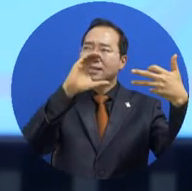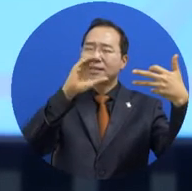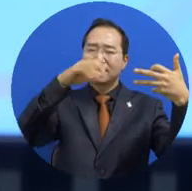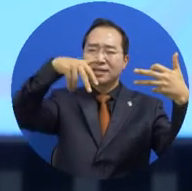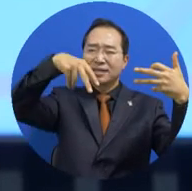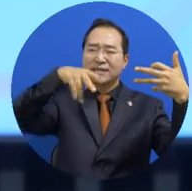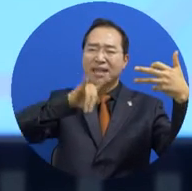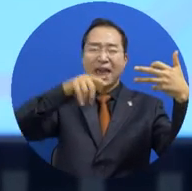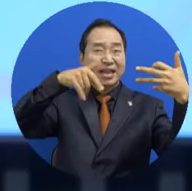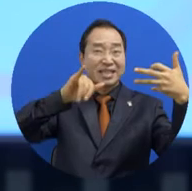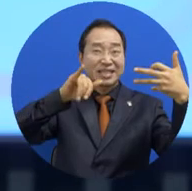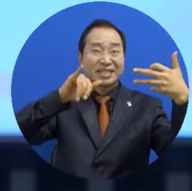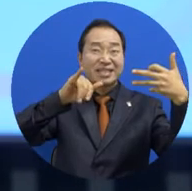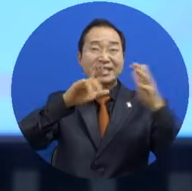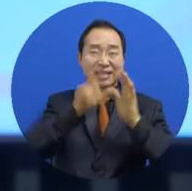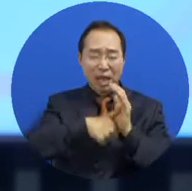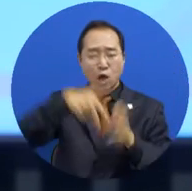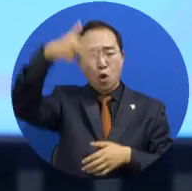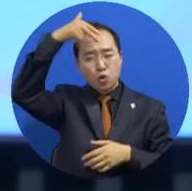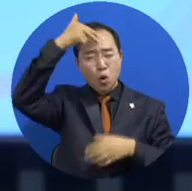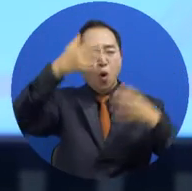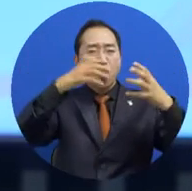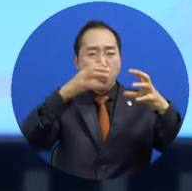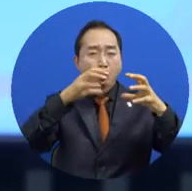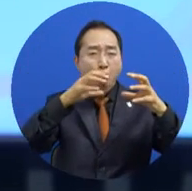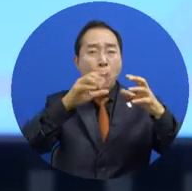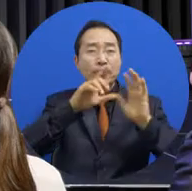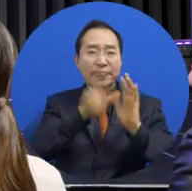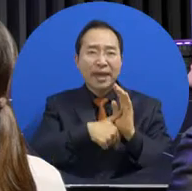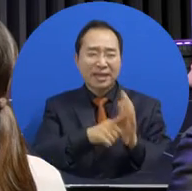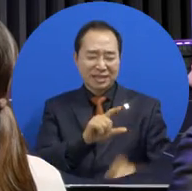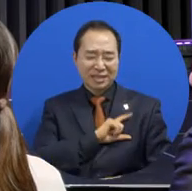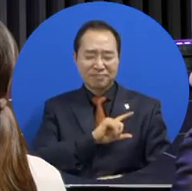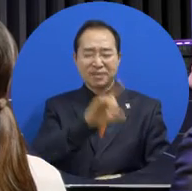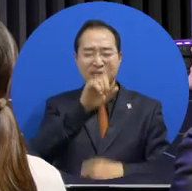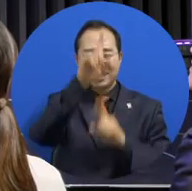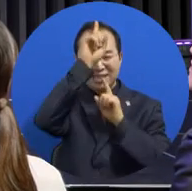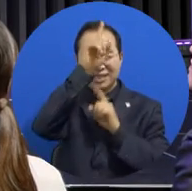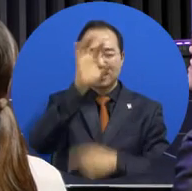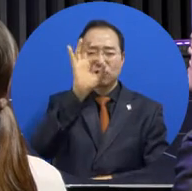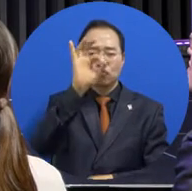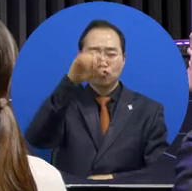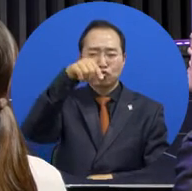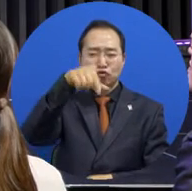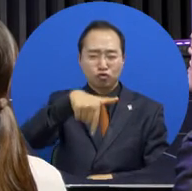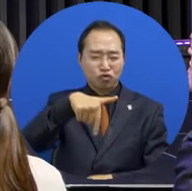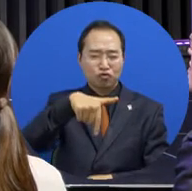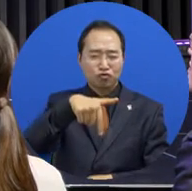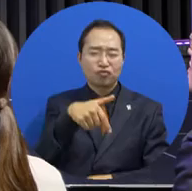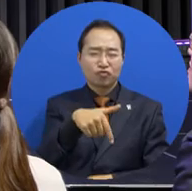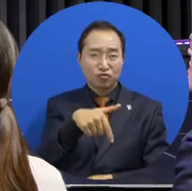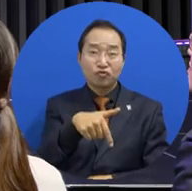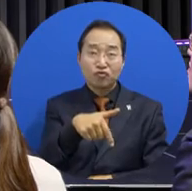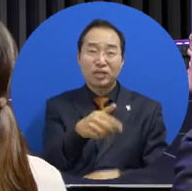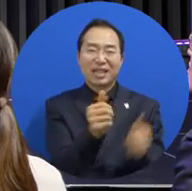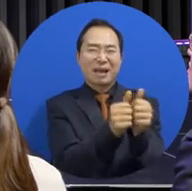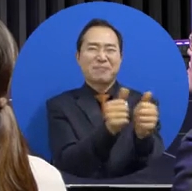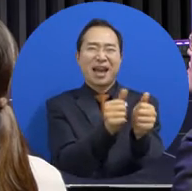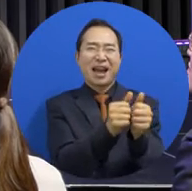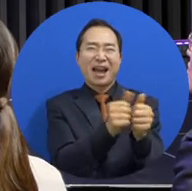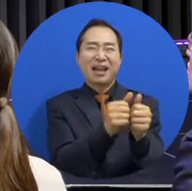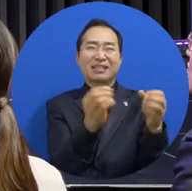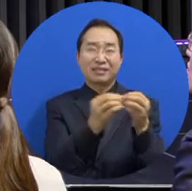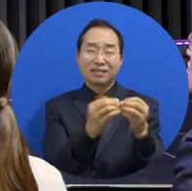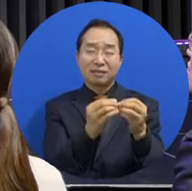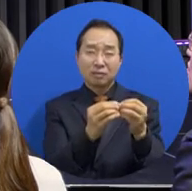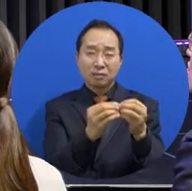18세기 조선의 가장 특별한 저자였던 이옥이라는 분이 있어요. 여성이 아니에요. 근데 여성보다